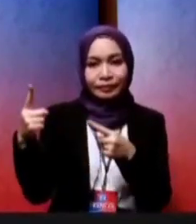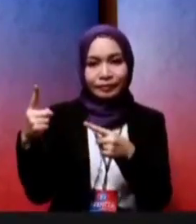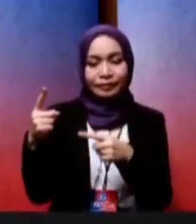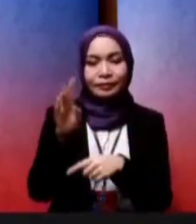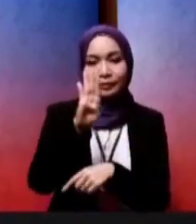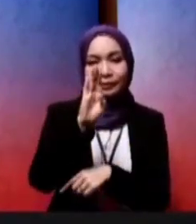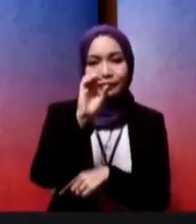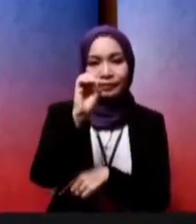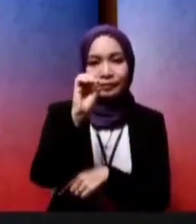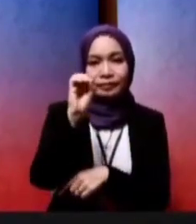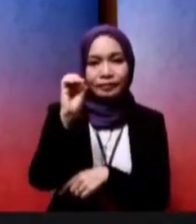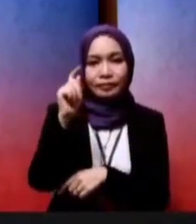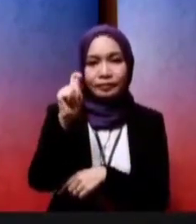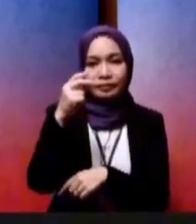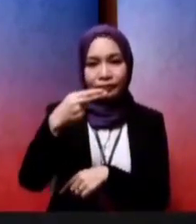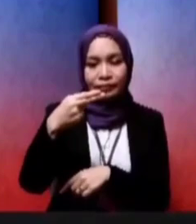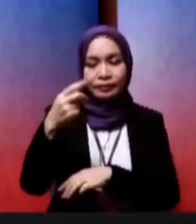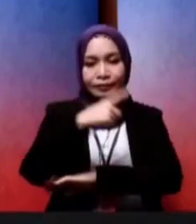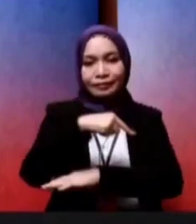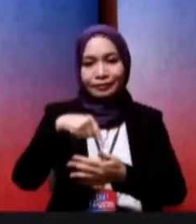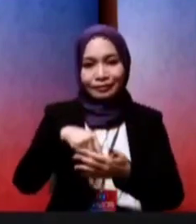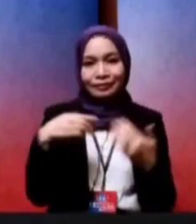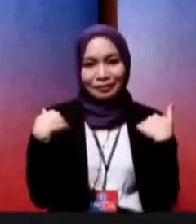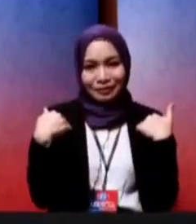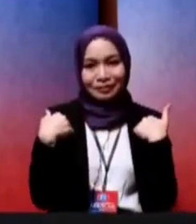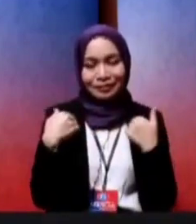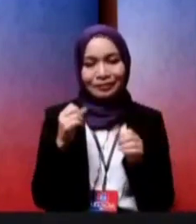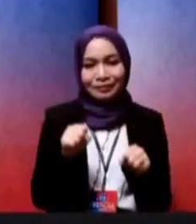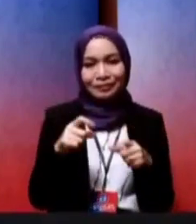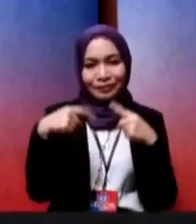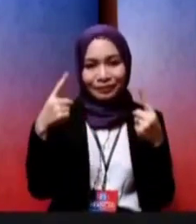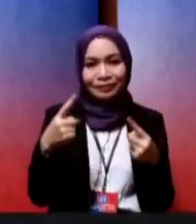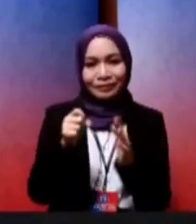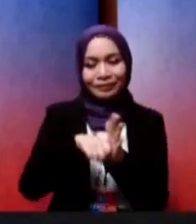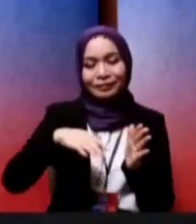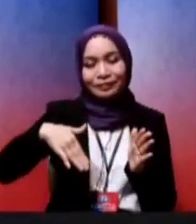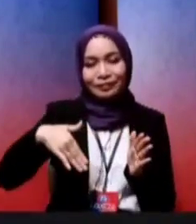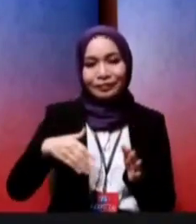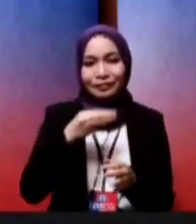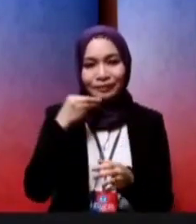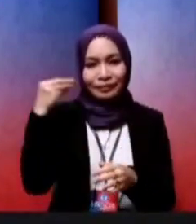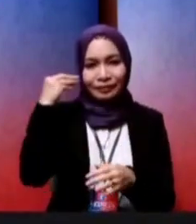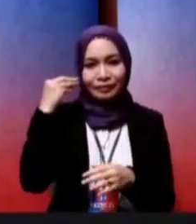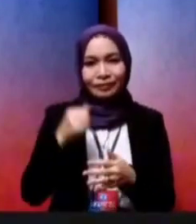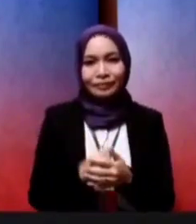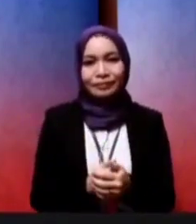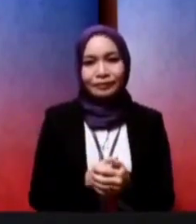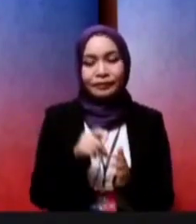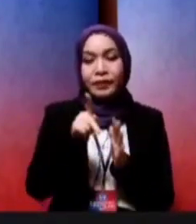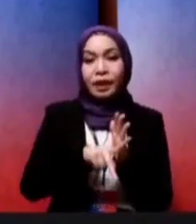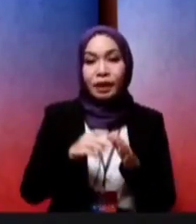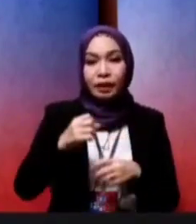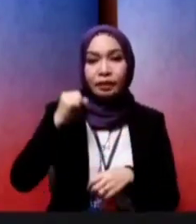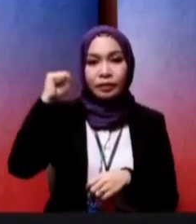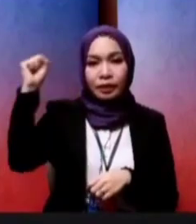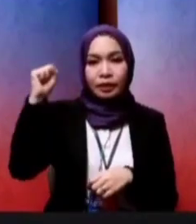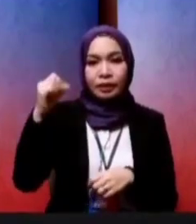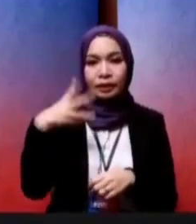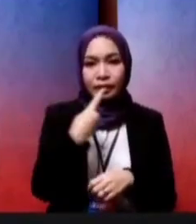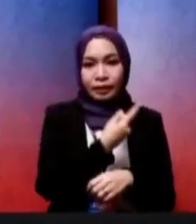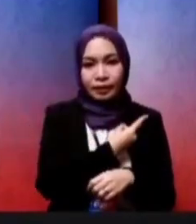pada saya kemenangan kita sebagai saya ingatkan ya bersyarat That's